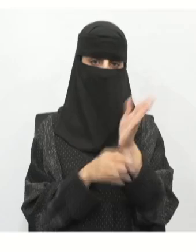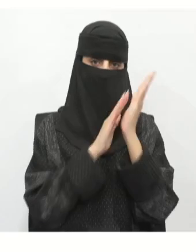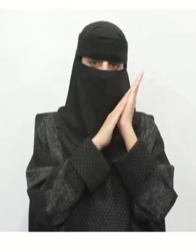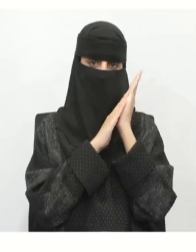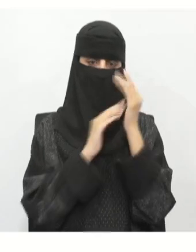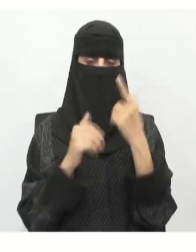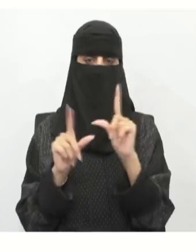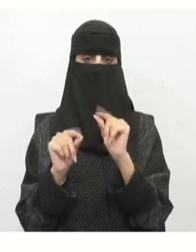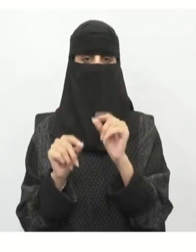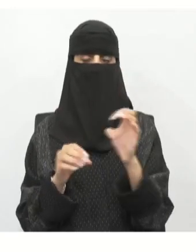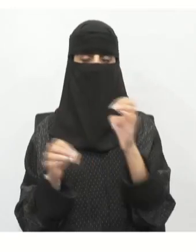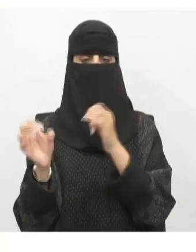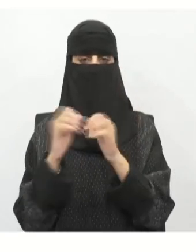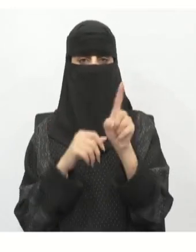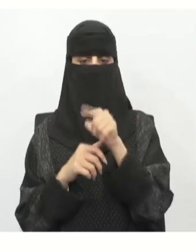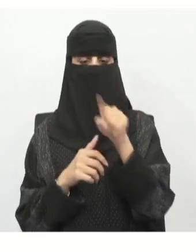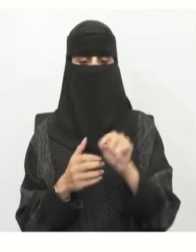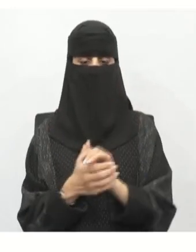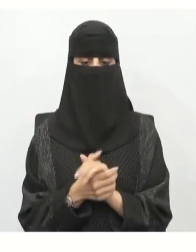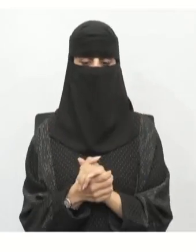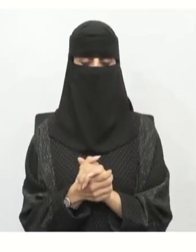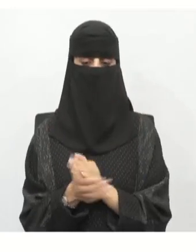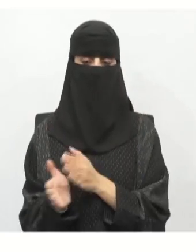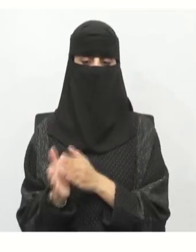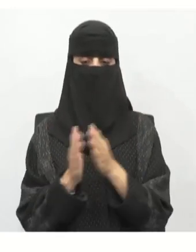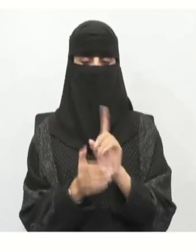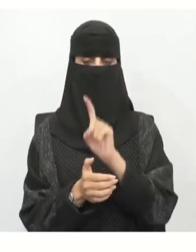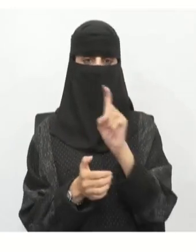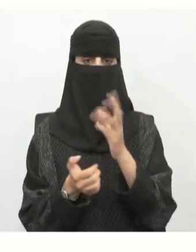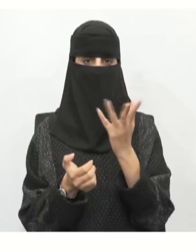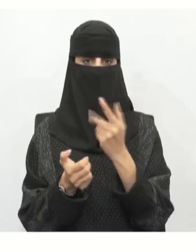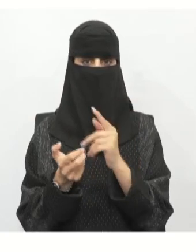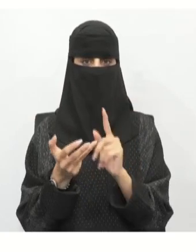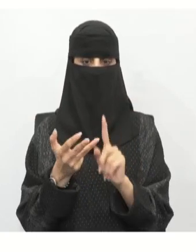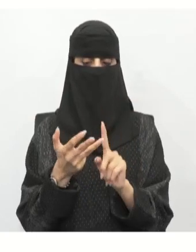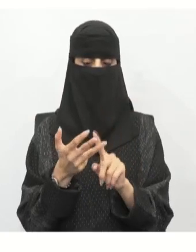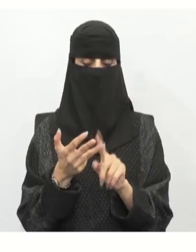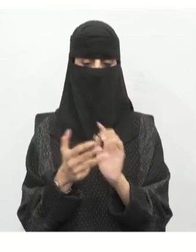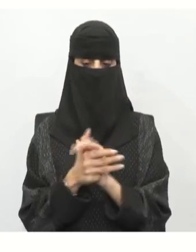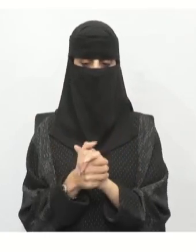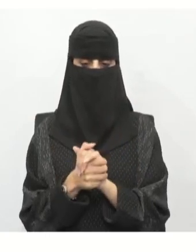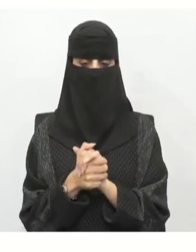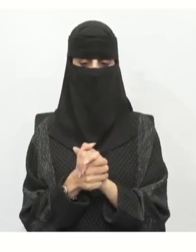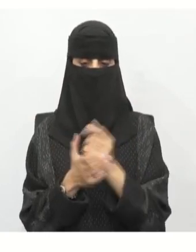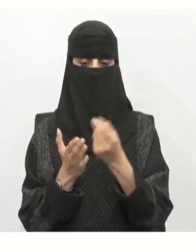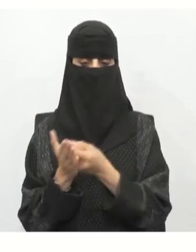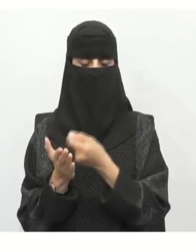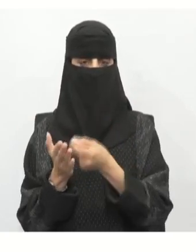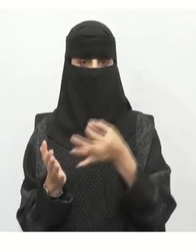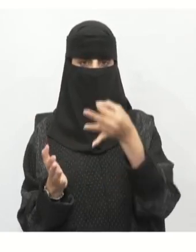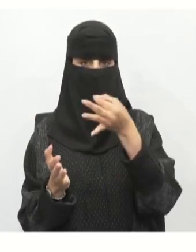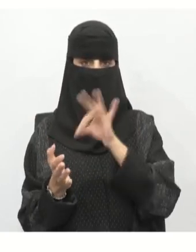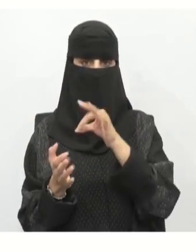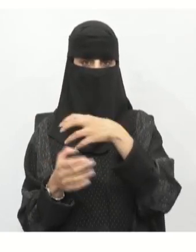خاطئه ننتقل الان لسؤال رقم اربعه اكتب فائده